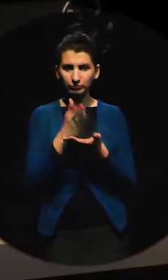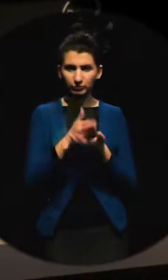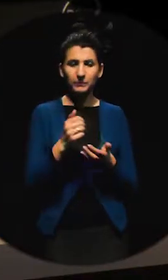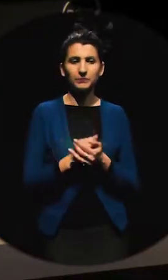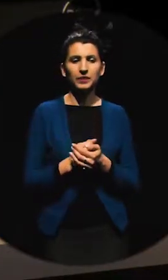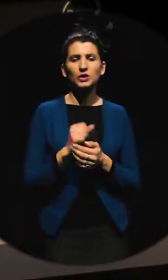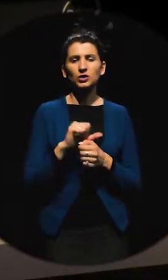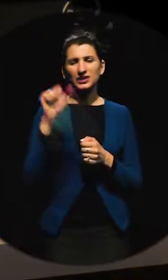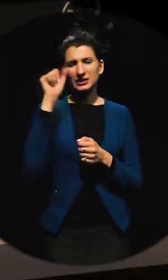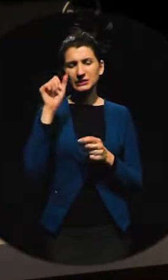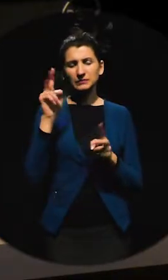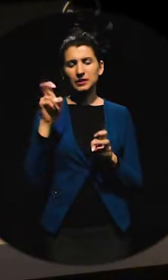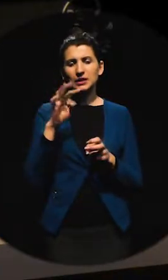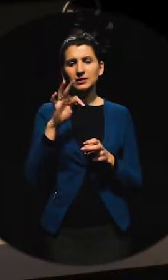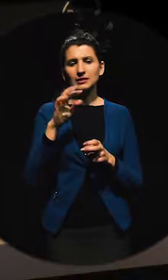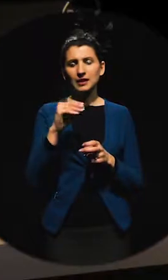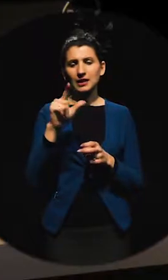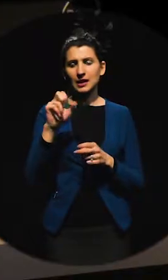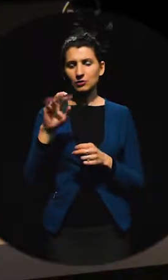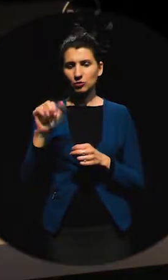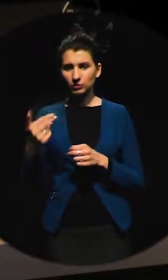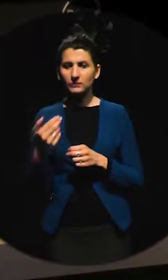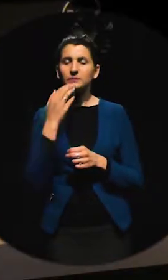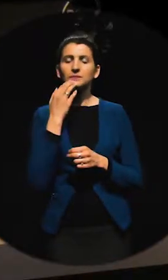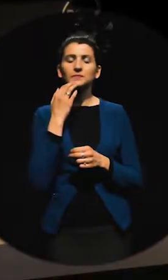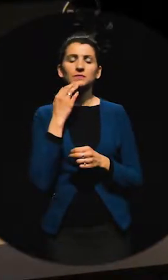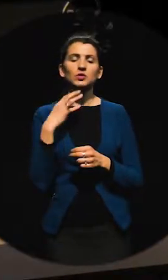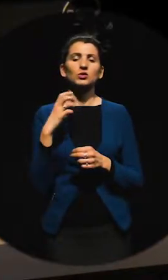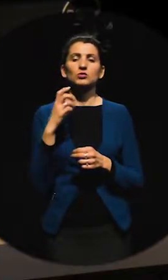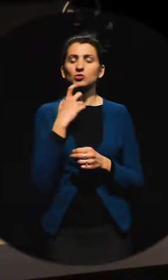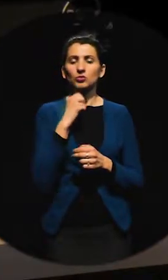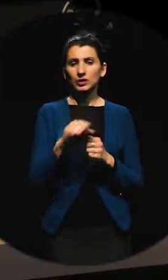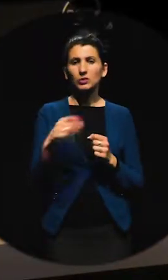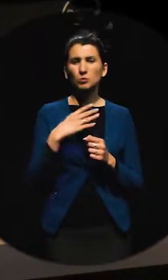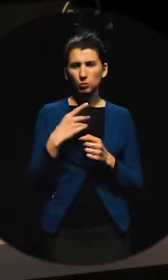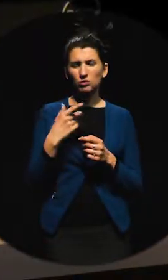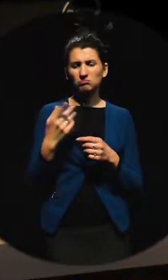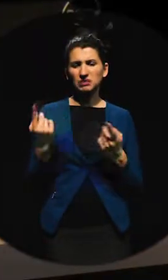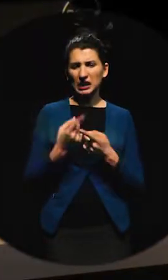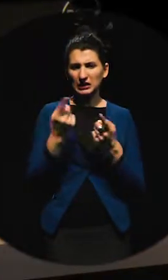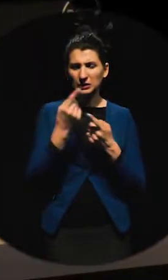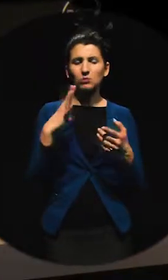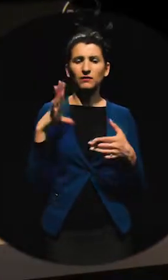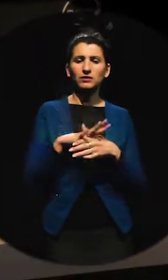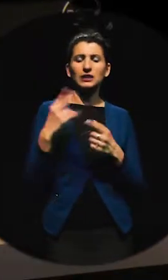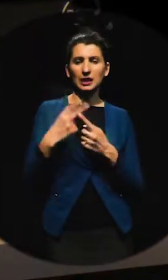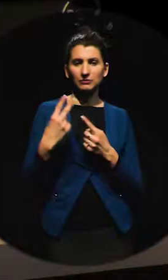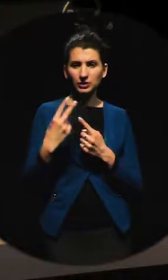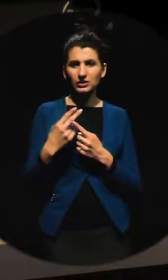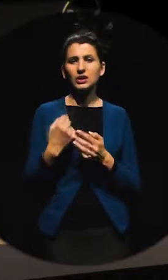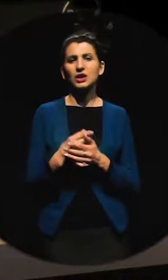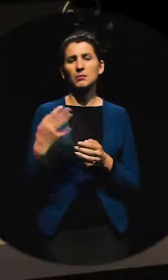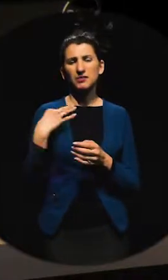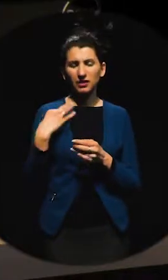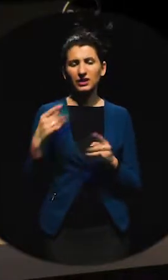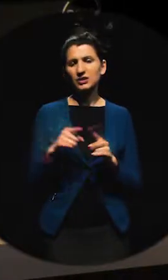Teleton to była taka akcja charytatywna przeprowadzana w różnego rodzaju stacjach telewizyjnych, przede wszystkim komercyjnych stacjach telewizyjnych w różnych